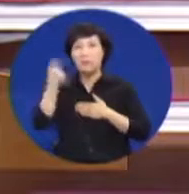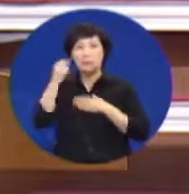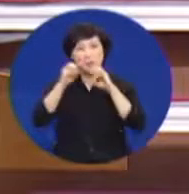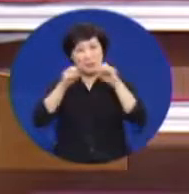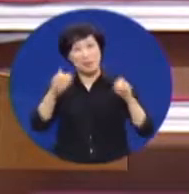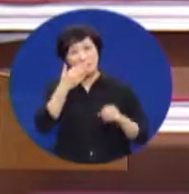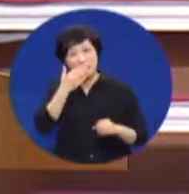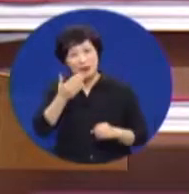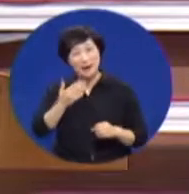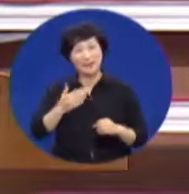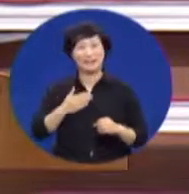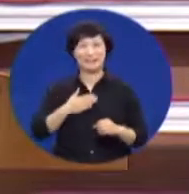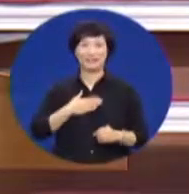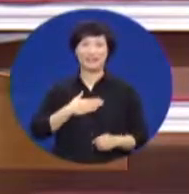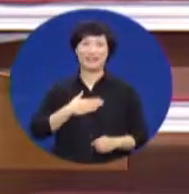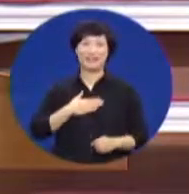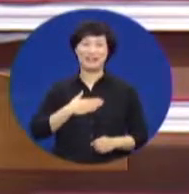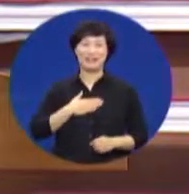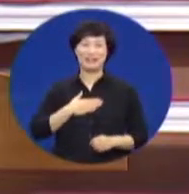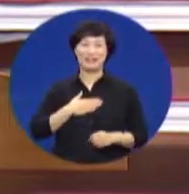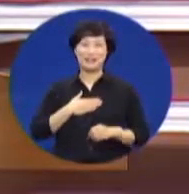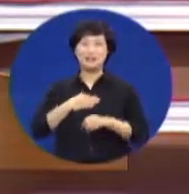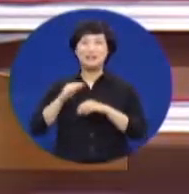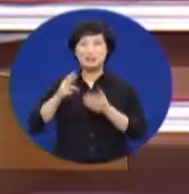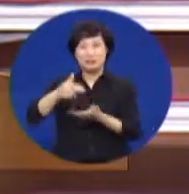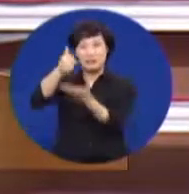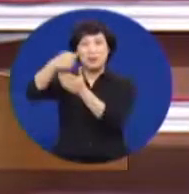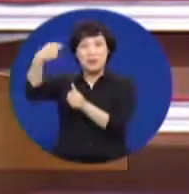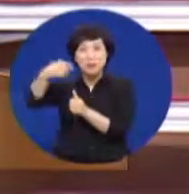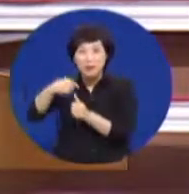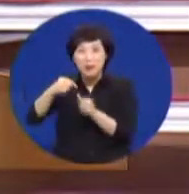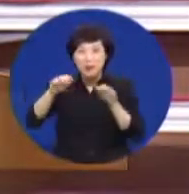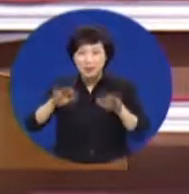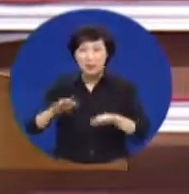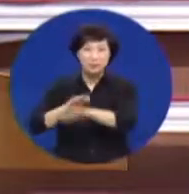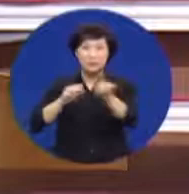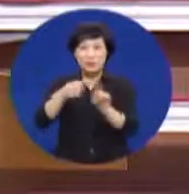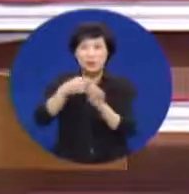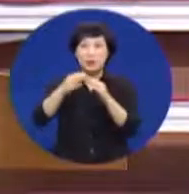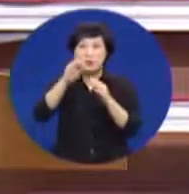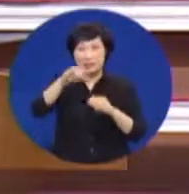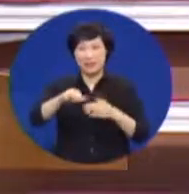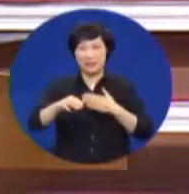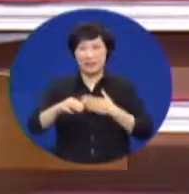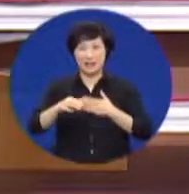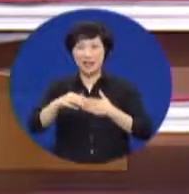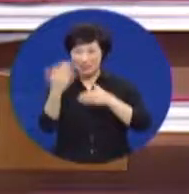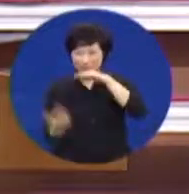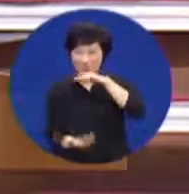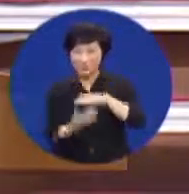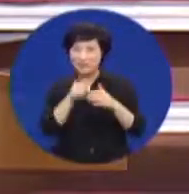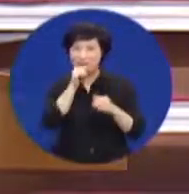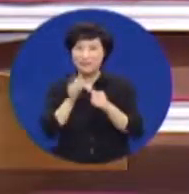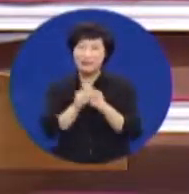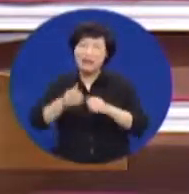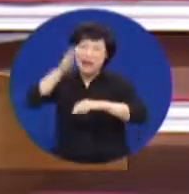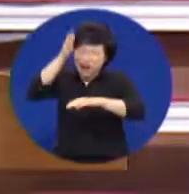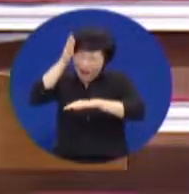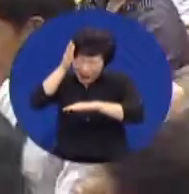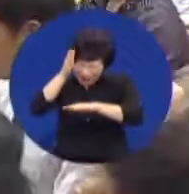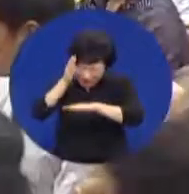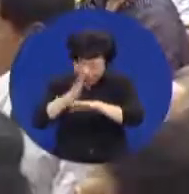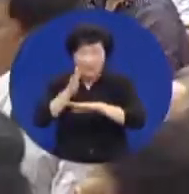있으니 주님이 명령하신 명령이 우리 교회로 나로 이루어지니